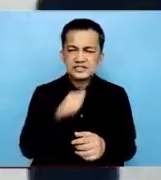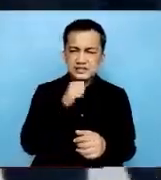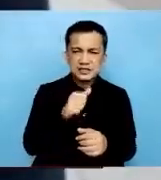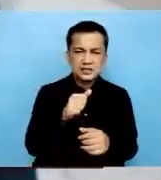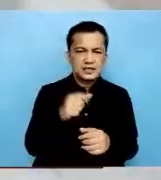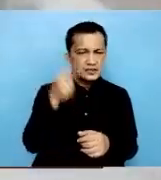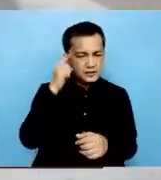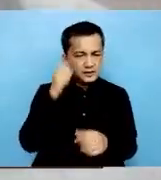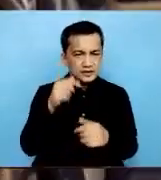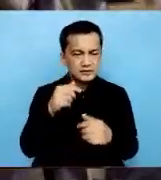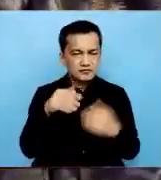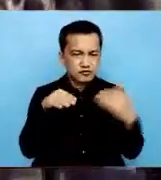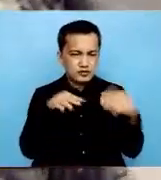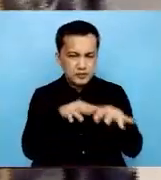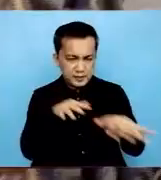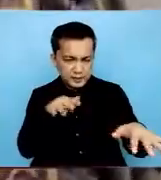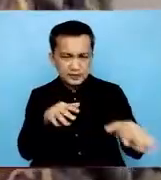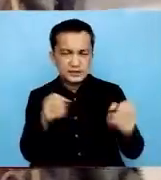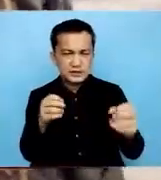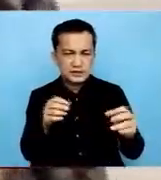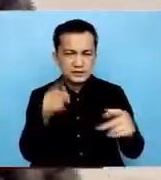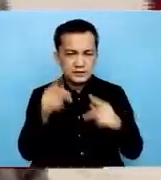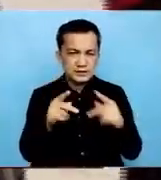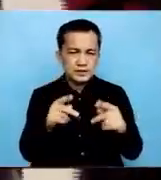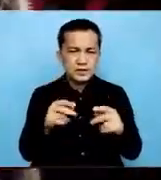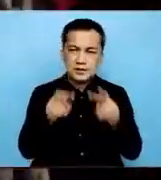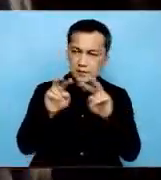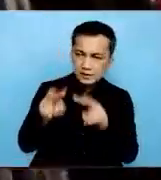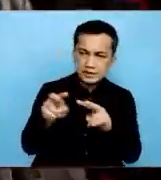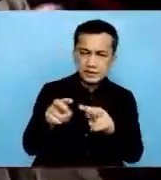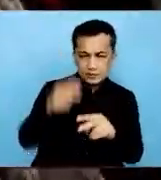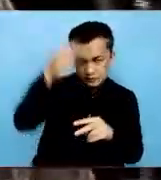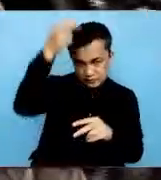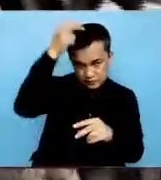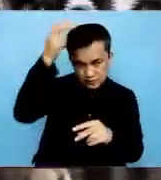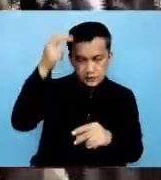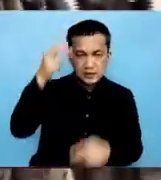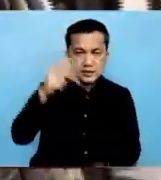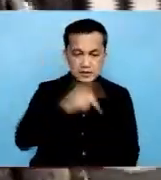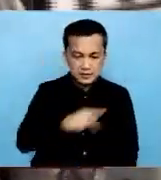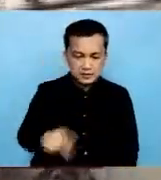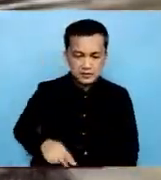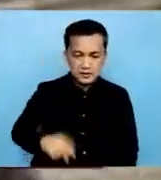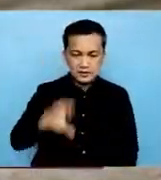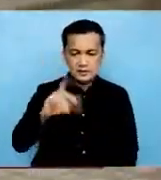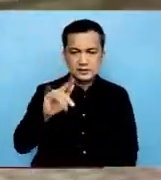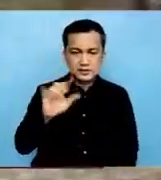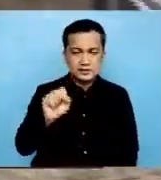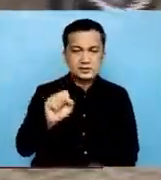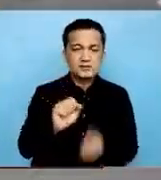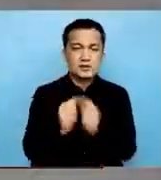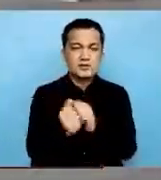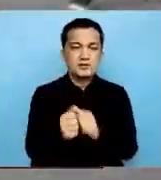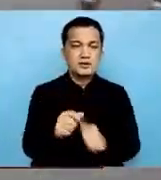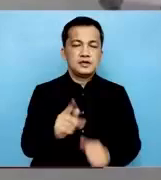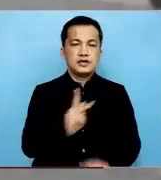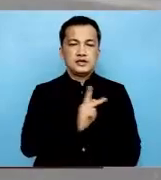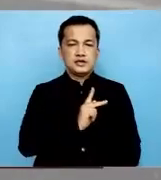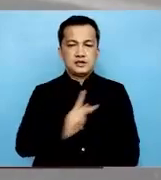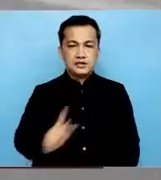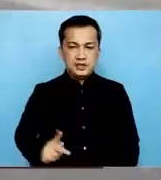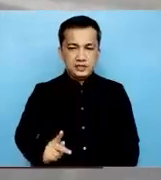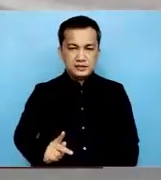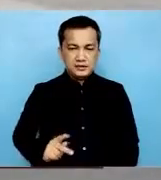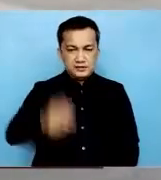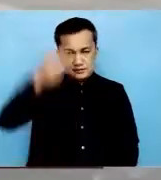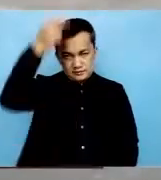tao. Masaksihan lang ang koronasyon ni Prince Charles na bukas ay King Charles III na. Nakilala ko si